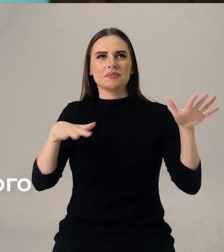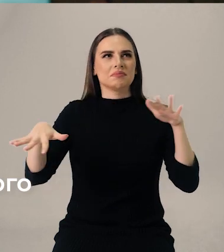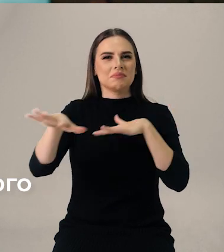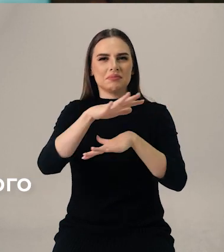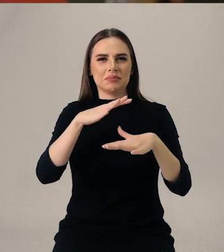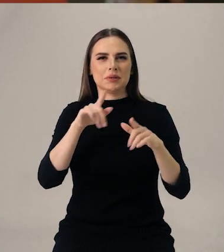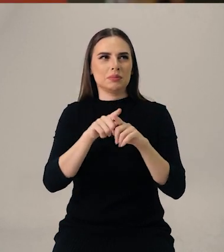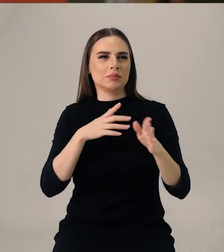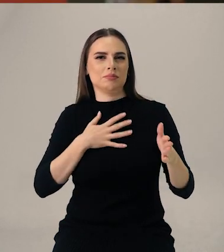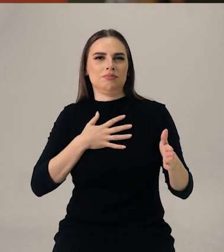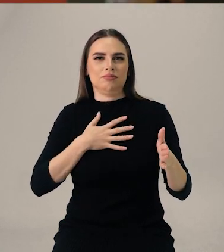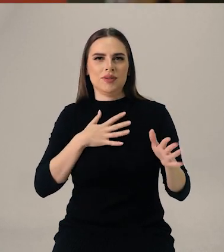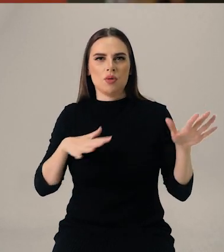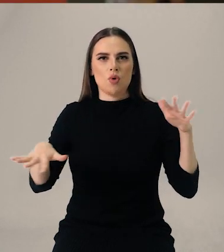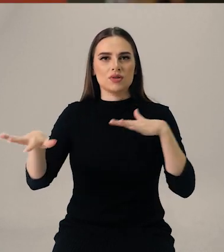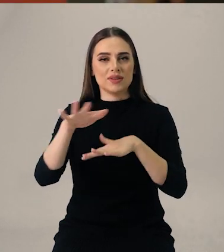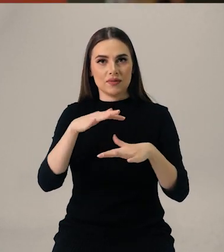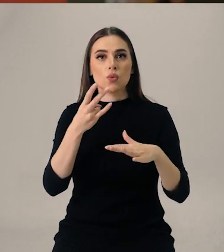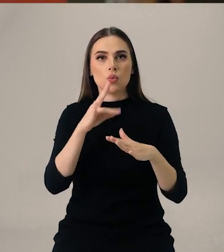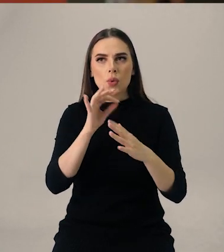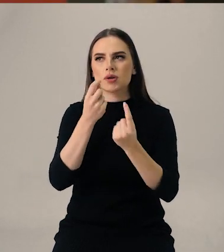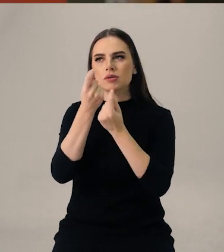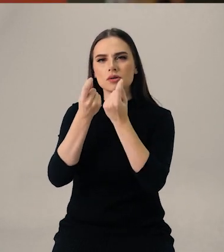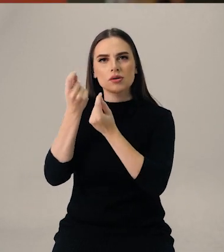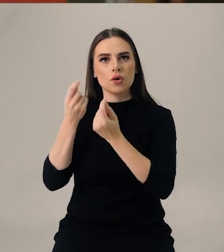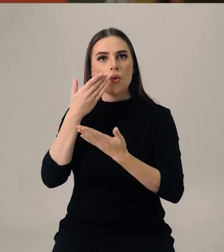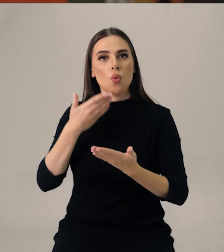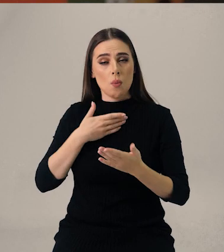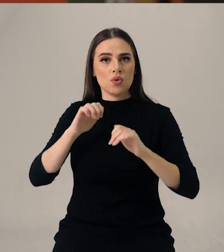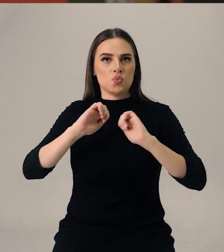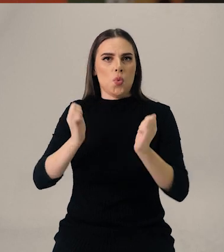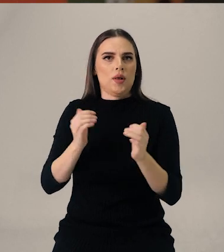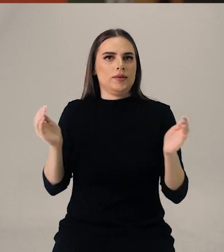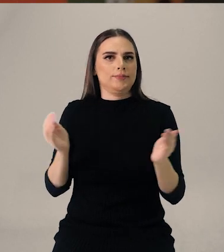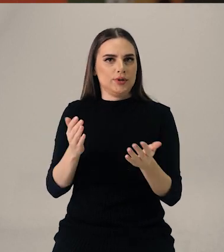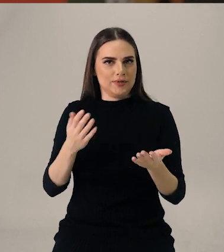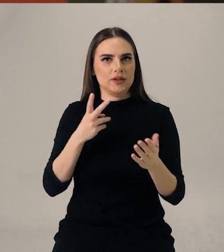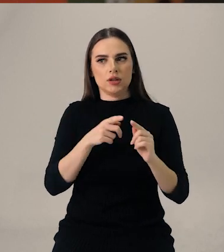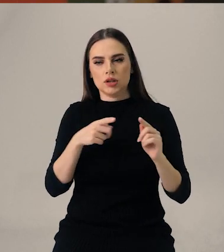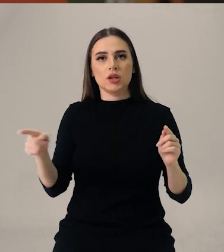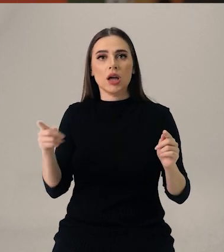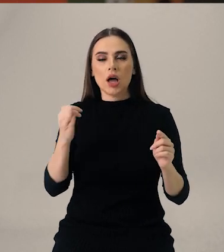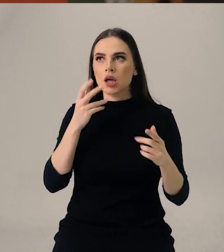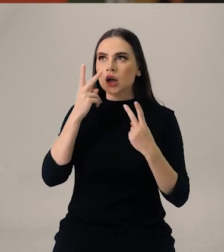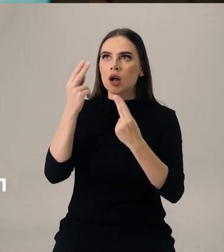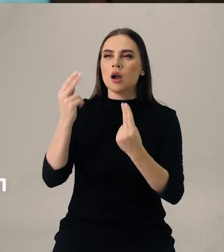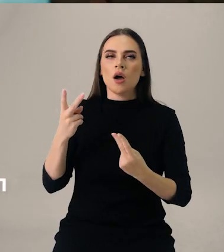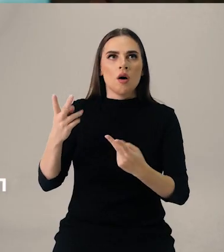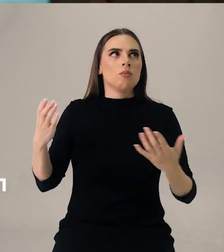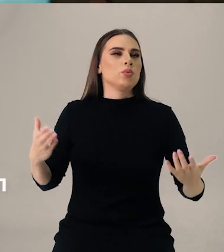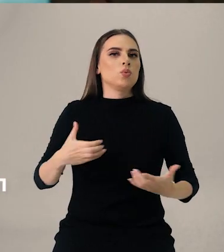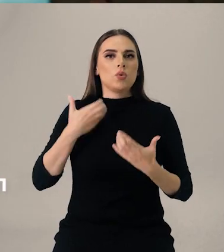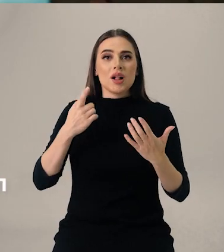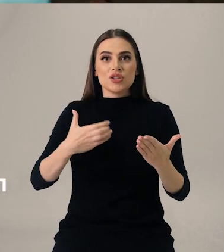атмосферу. Но не только трепетное отношение к деталям замедляло скорость работы. Картина буквально пугала Репина.